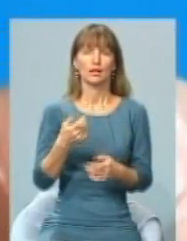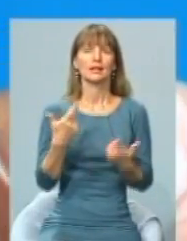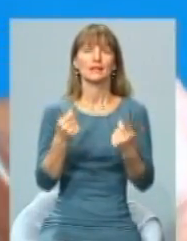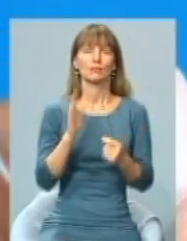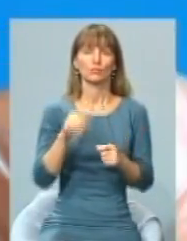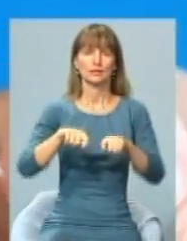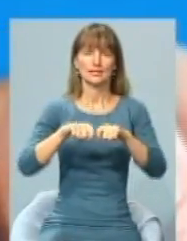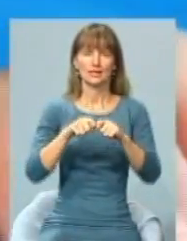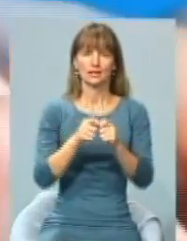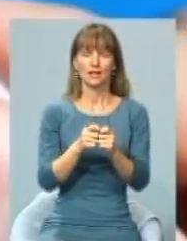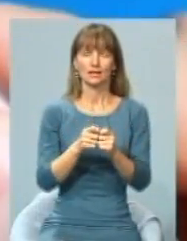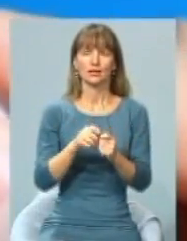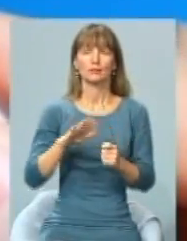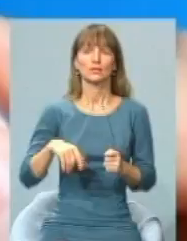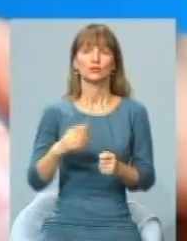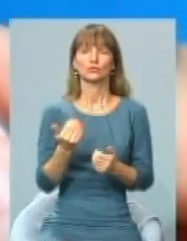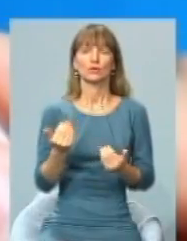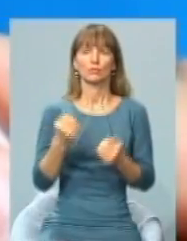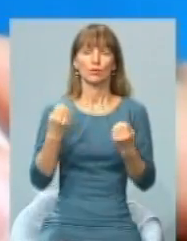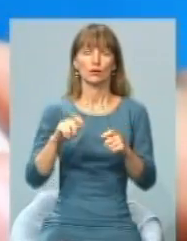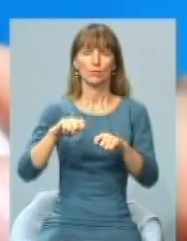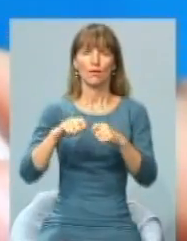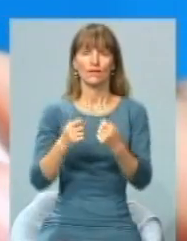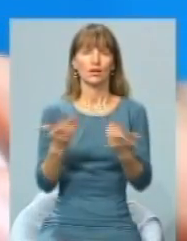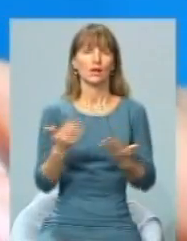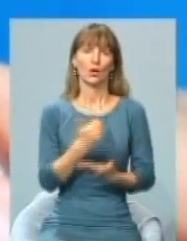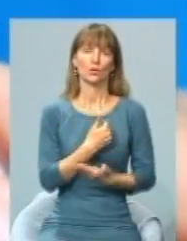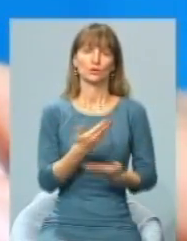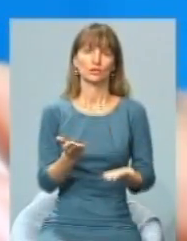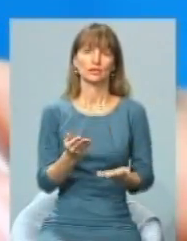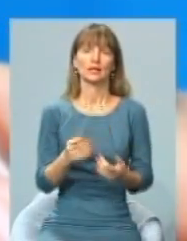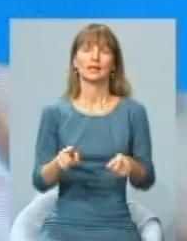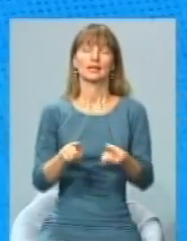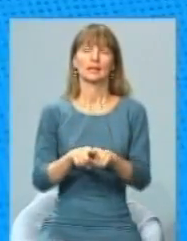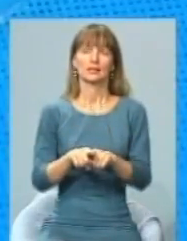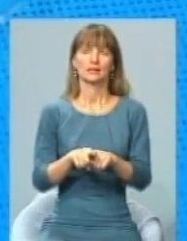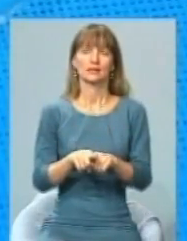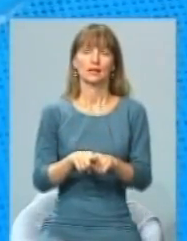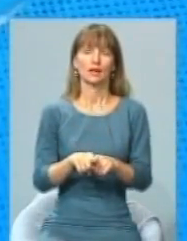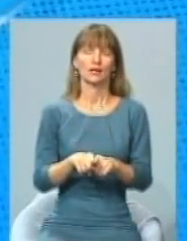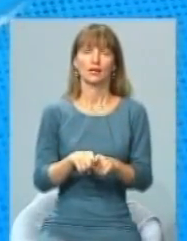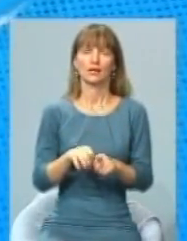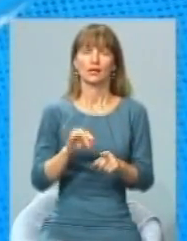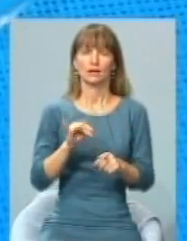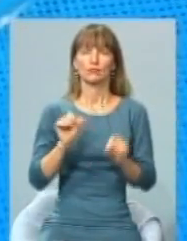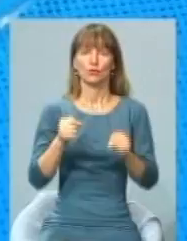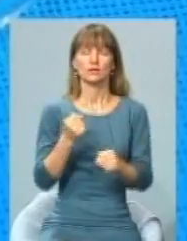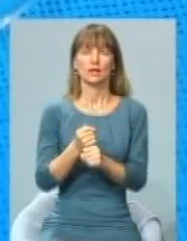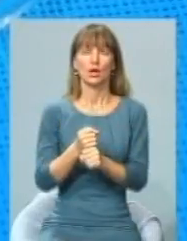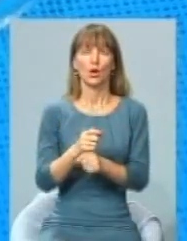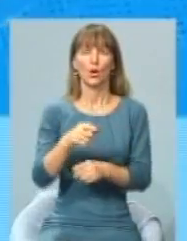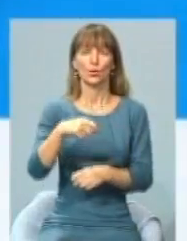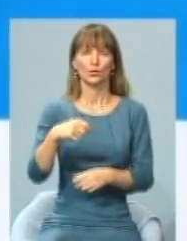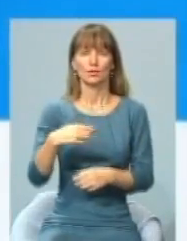її згинати. Після чого просто поверніть ручку як завгодно. Так проробіть із усім корпусом і ручка-кривучка